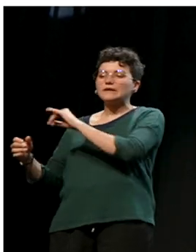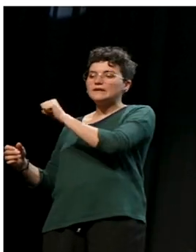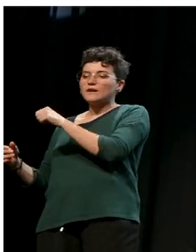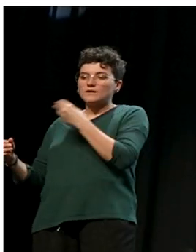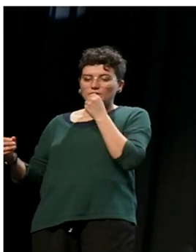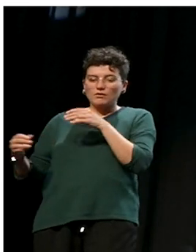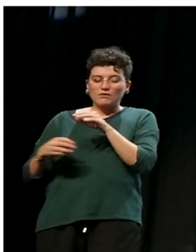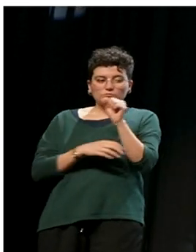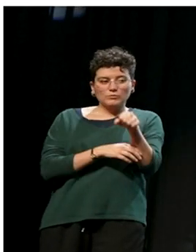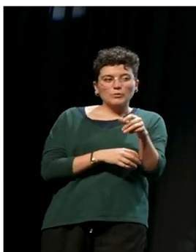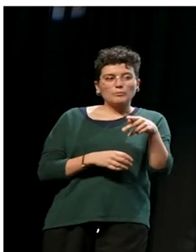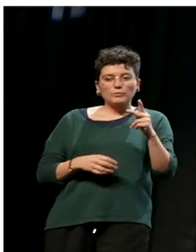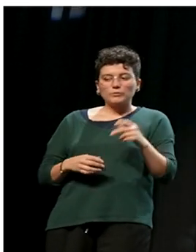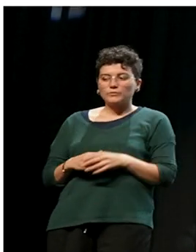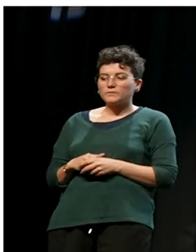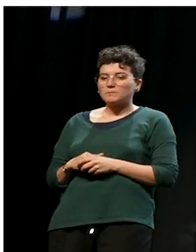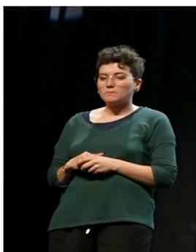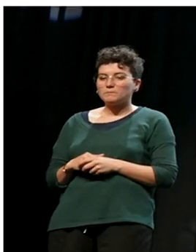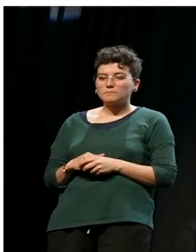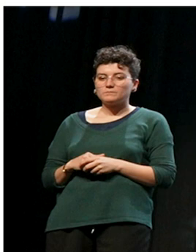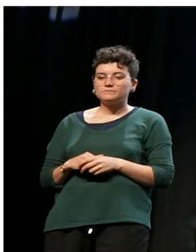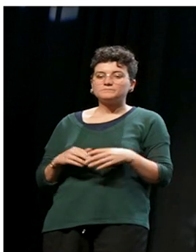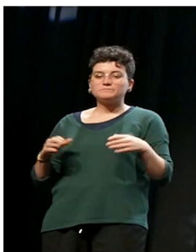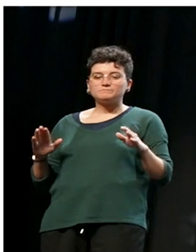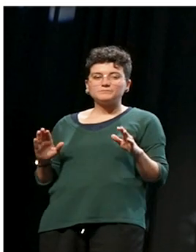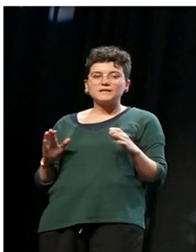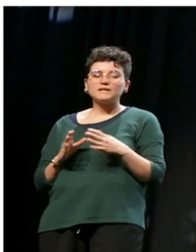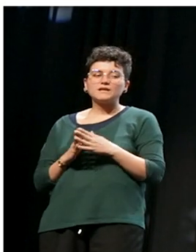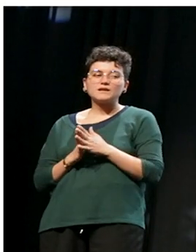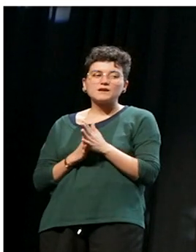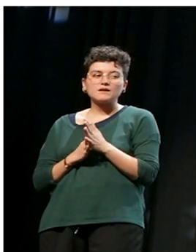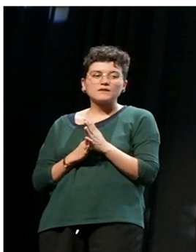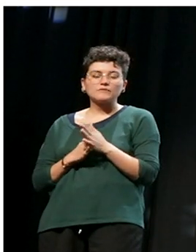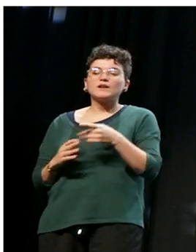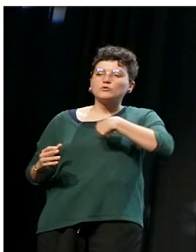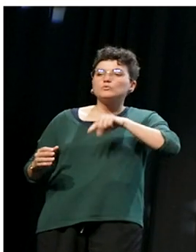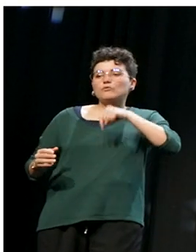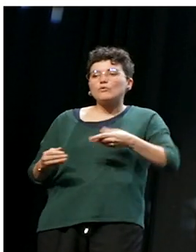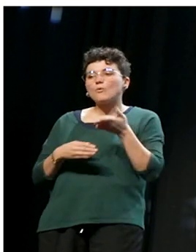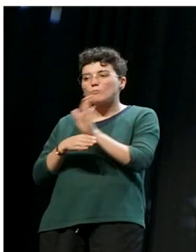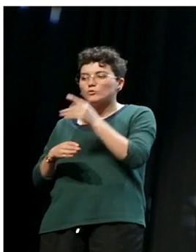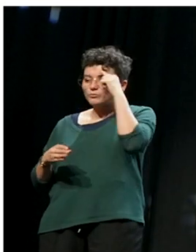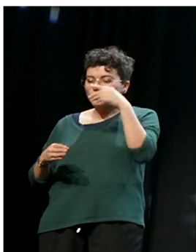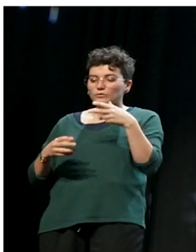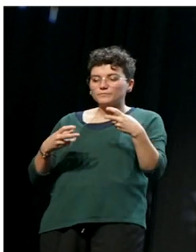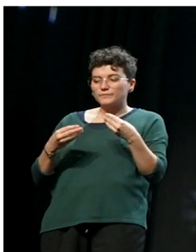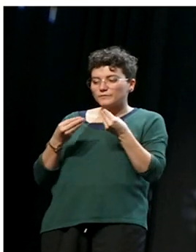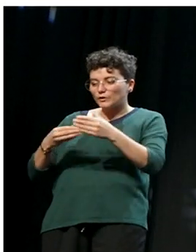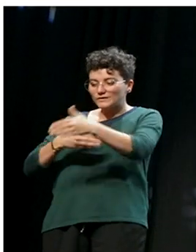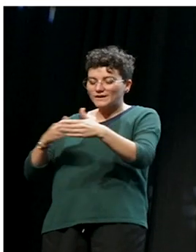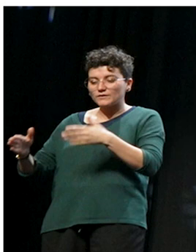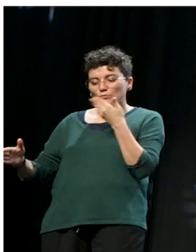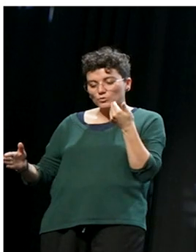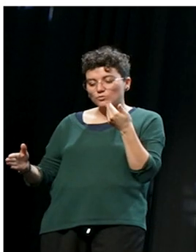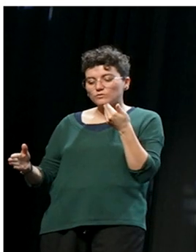je pense que c'est ça, c'est que les métiers vont bouger. À nous de montrer des beaux exemples. En fait, voilà. Moi, je suis assez optimiste et tout, mais c'est